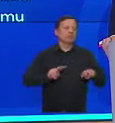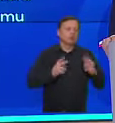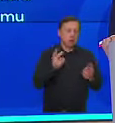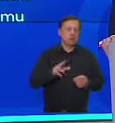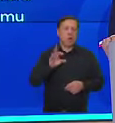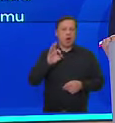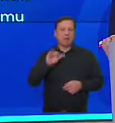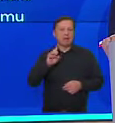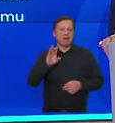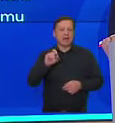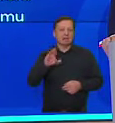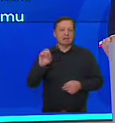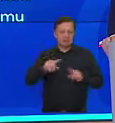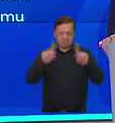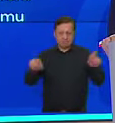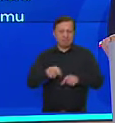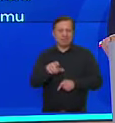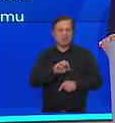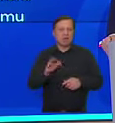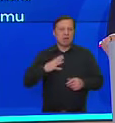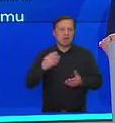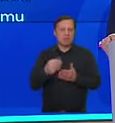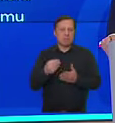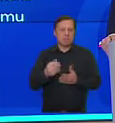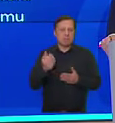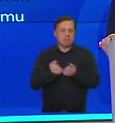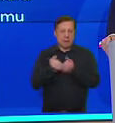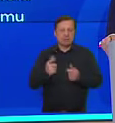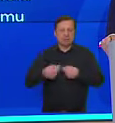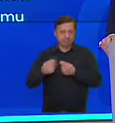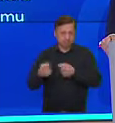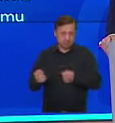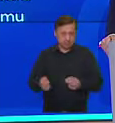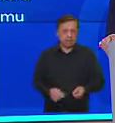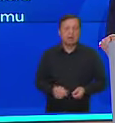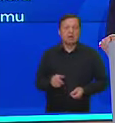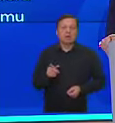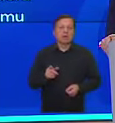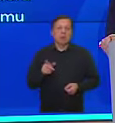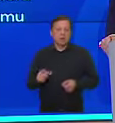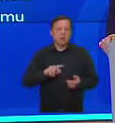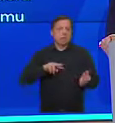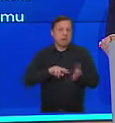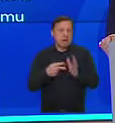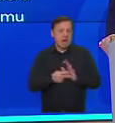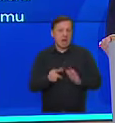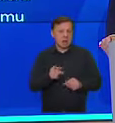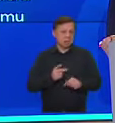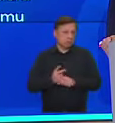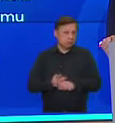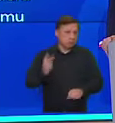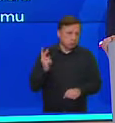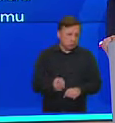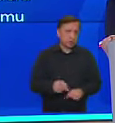I w tym przypadku, kiedy będzie to emisja obligacji przekraczająca plany dotychczasowe, zwiększy